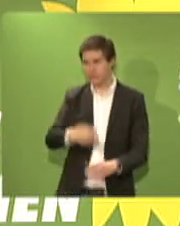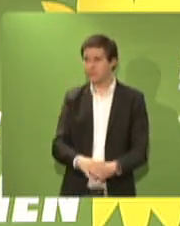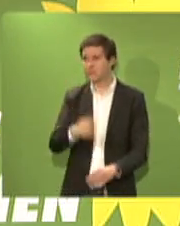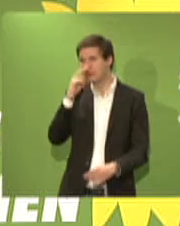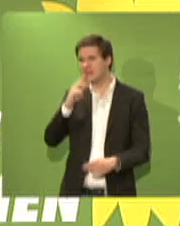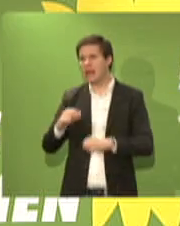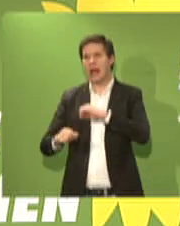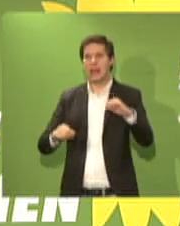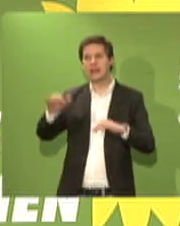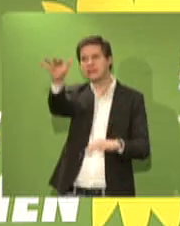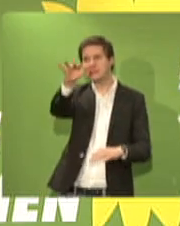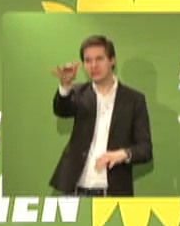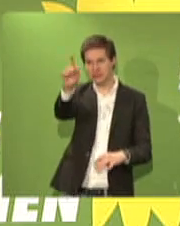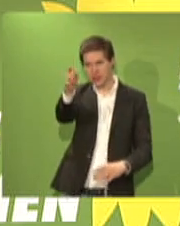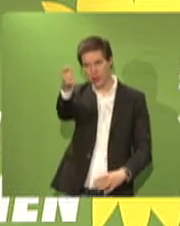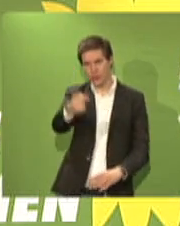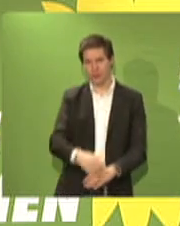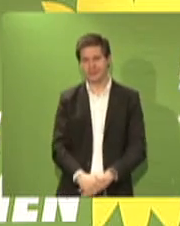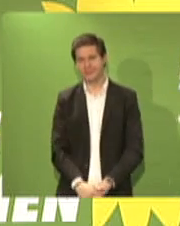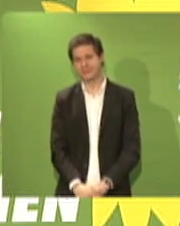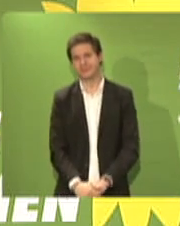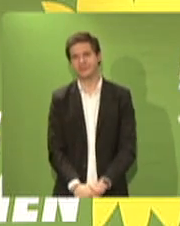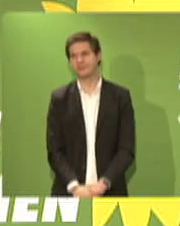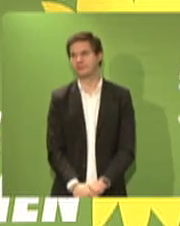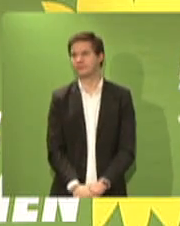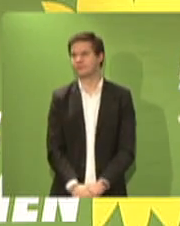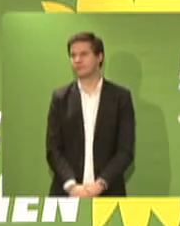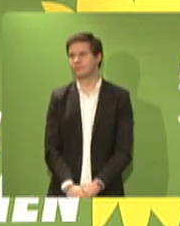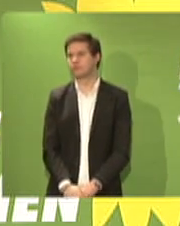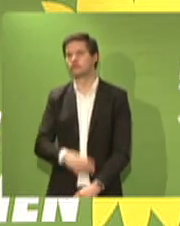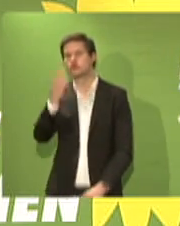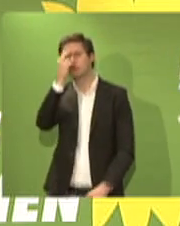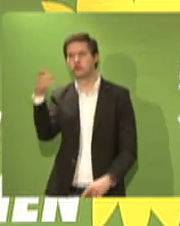paar. Da ist aber auch schon jemand unterwegs. Wunderbar.